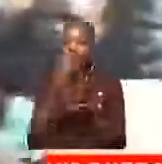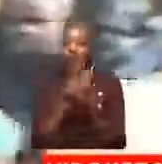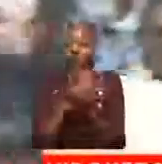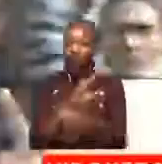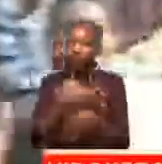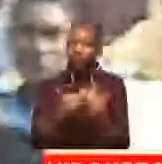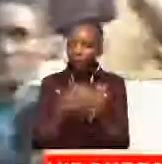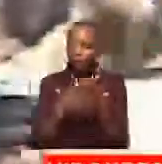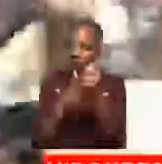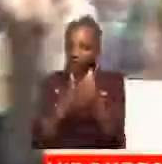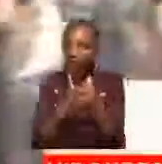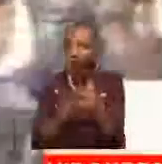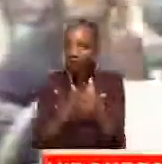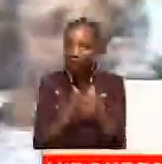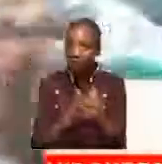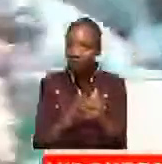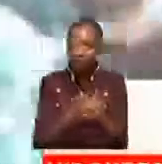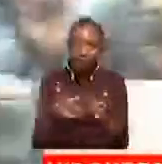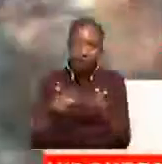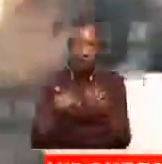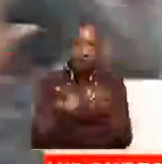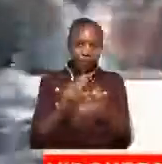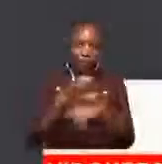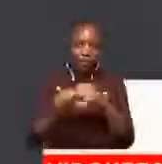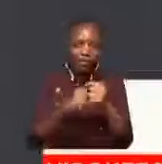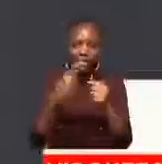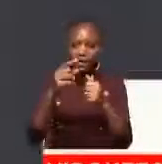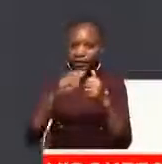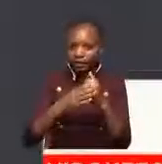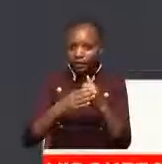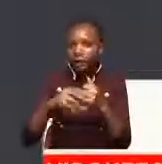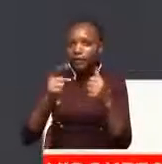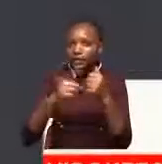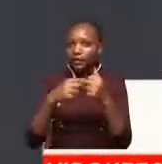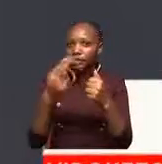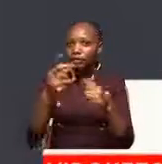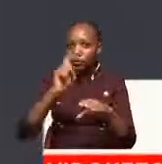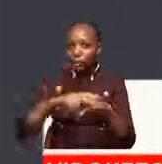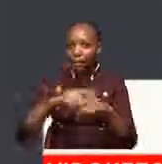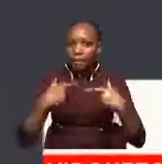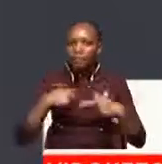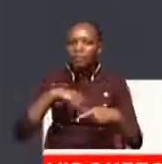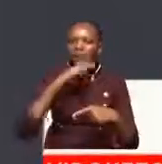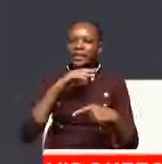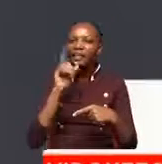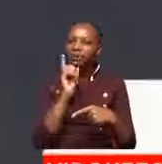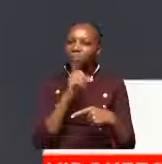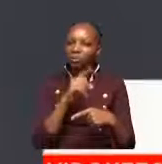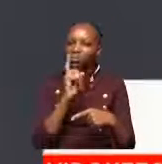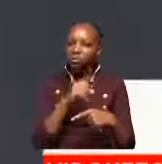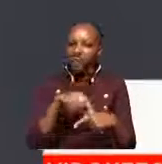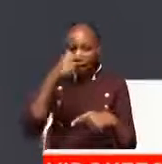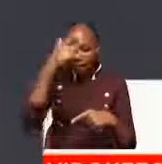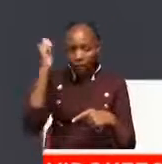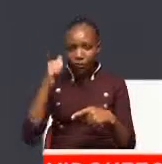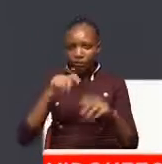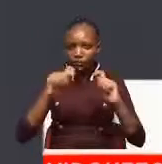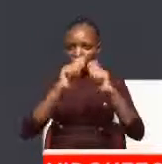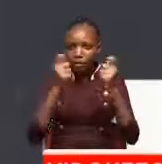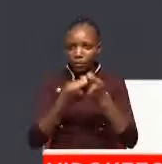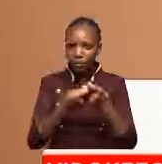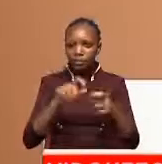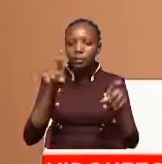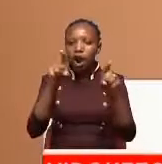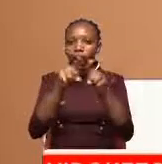ilivyokuwa kabla na baada ya mwaka 1992 wakati kulikuwa na mauaji yaliyochochewa na siasa za kikabila. Ndingi